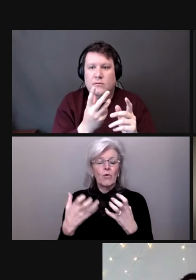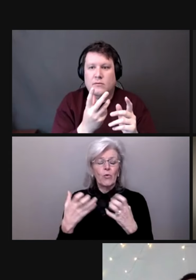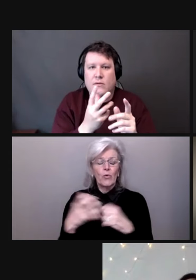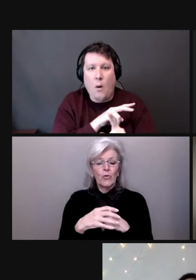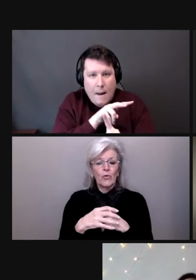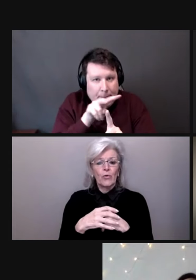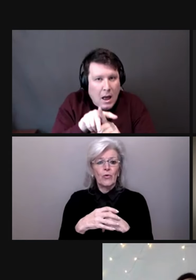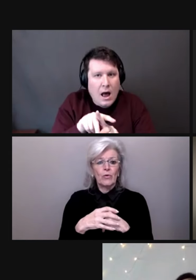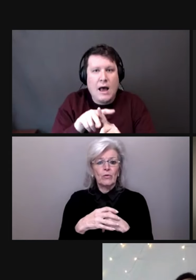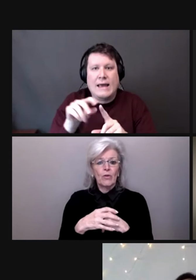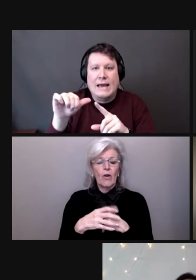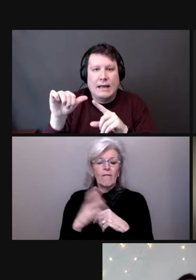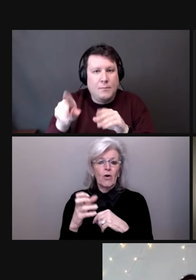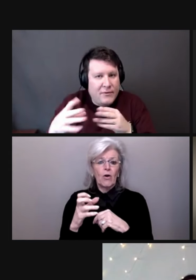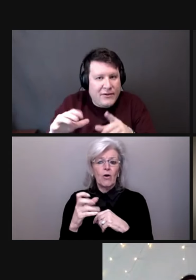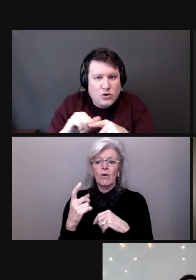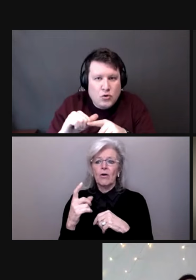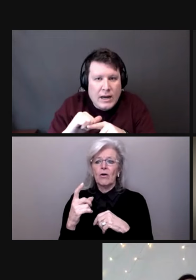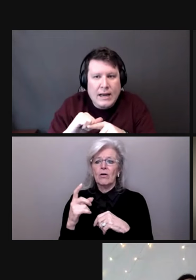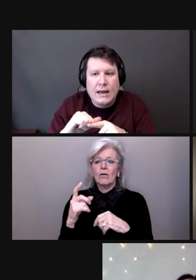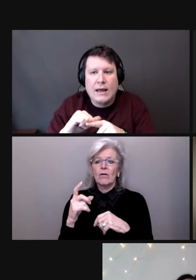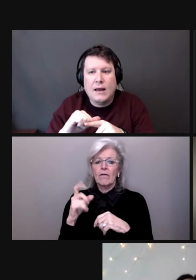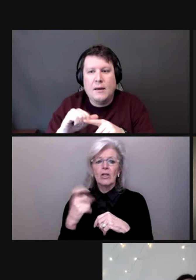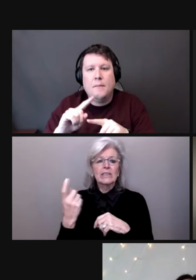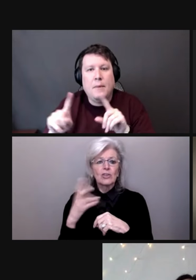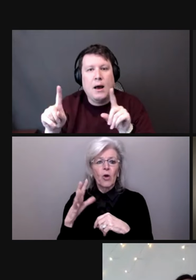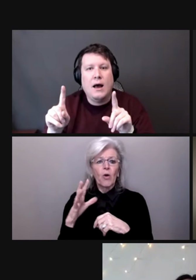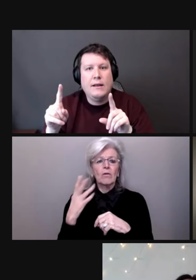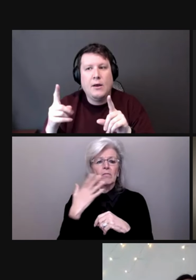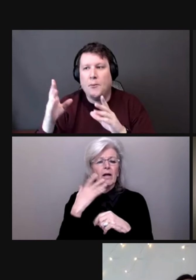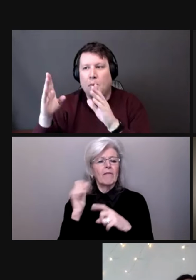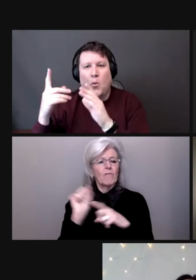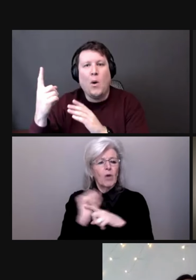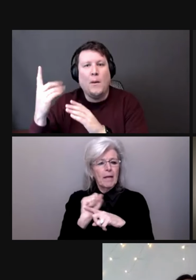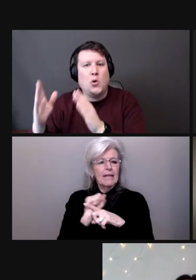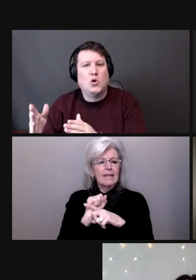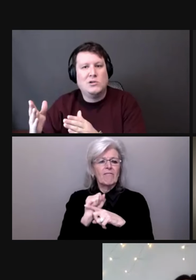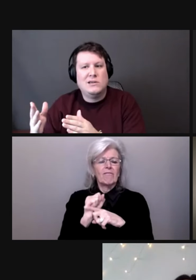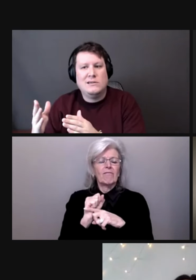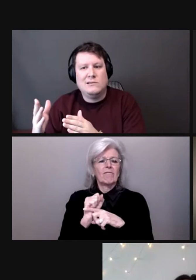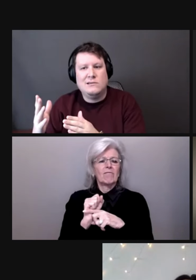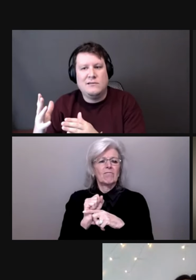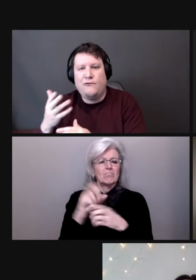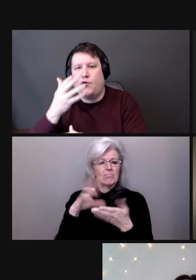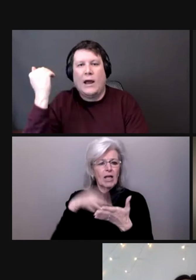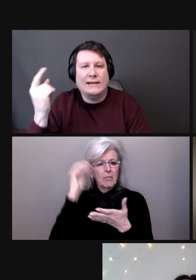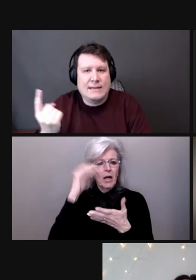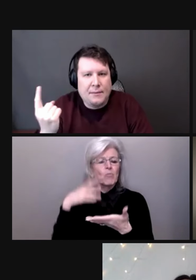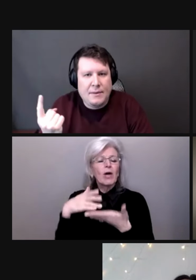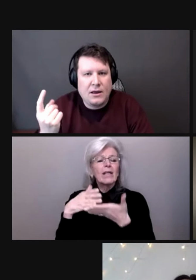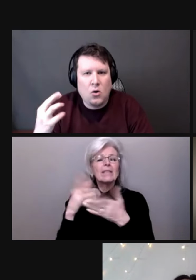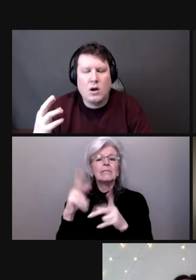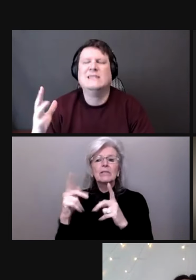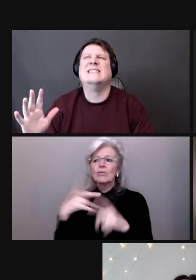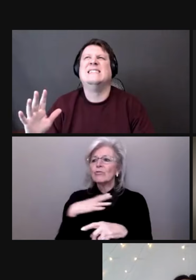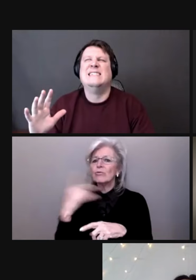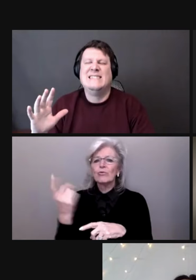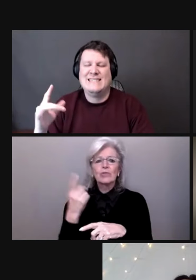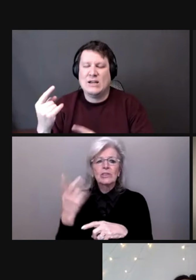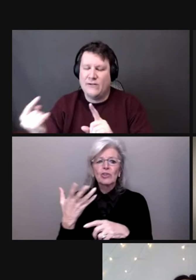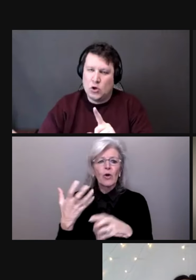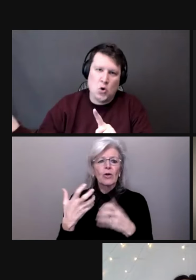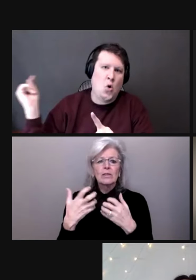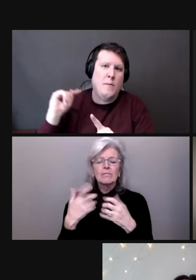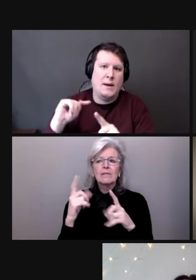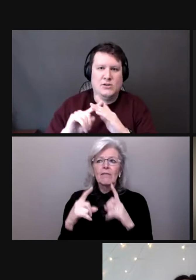que ce soit quelque chose qui soit formatif et qui aide les personnes. y a toujours quelque chose qui ne marche pas comme